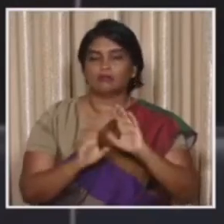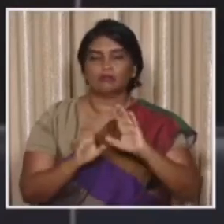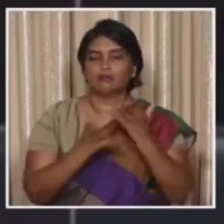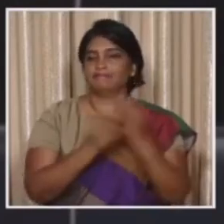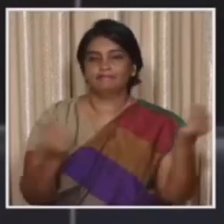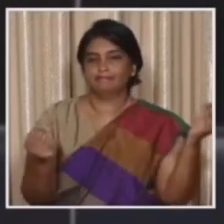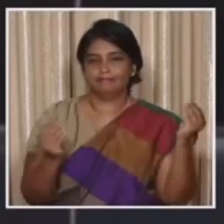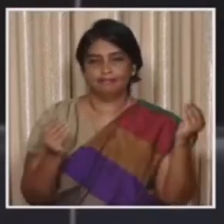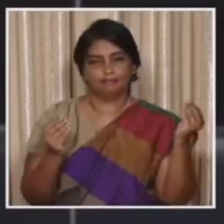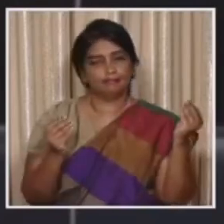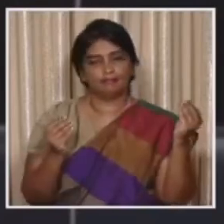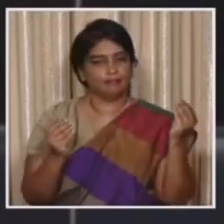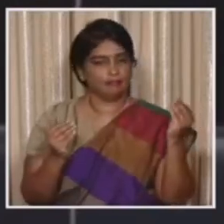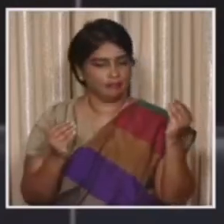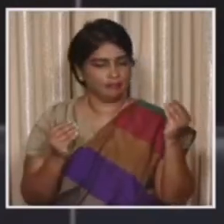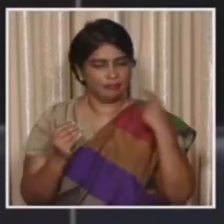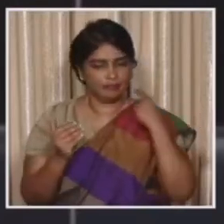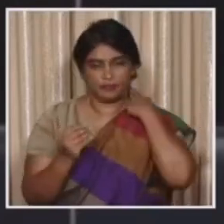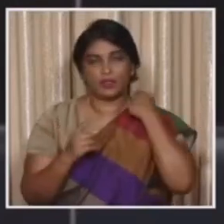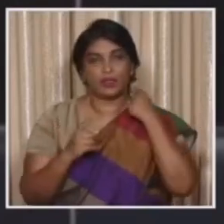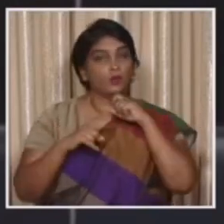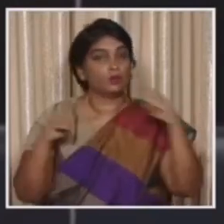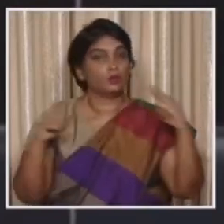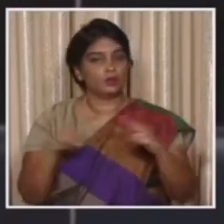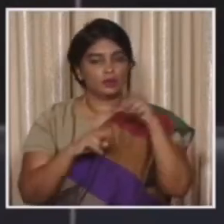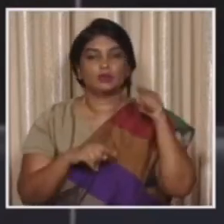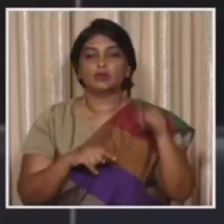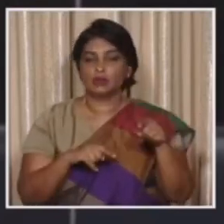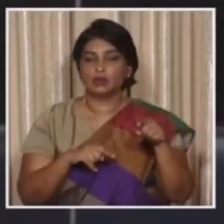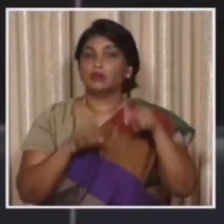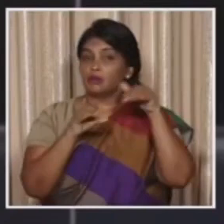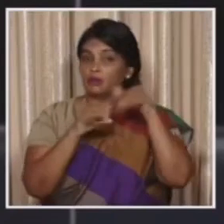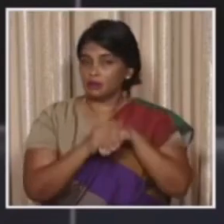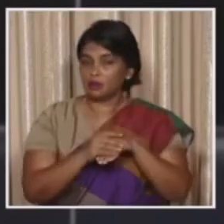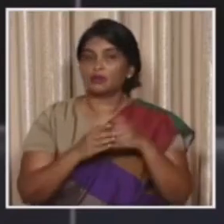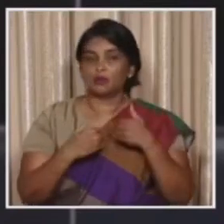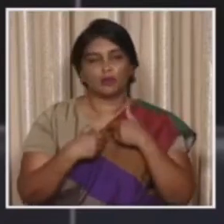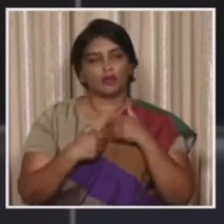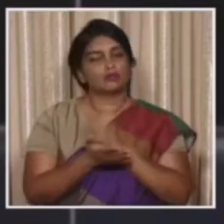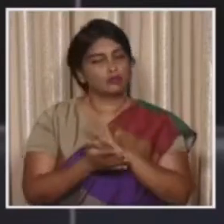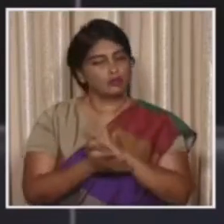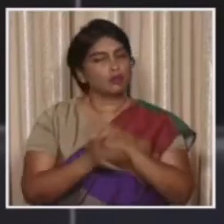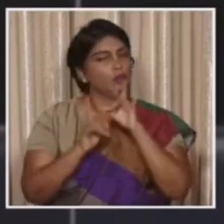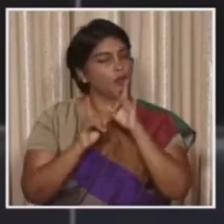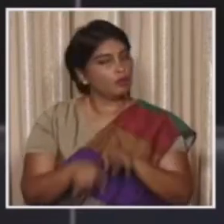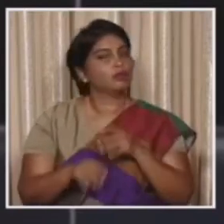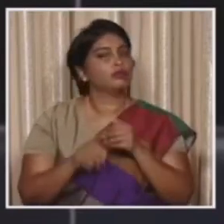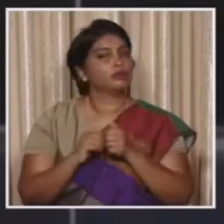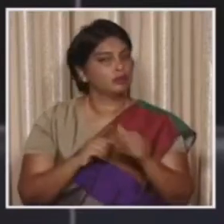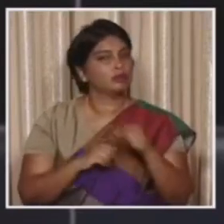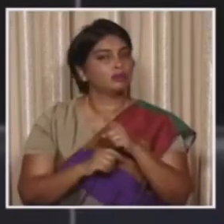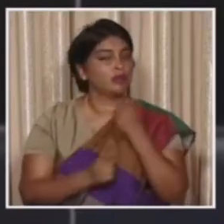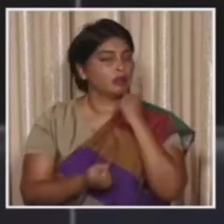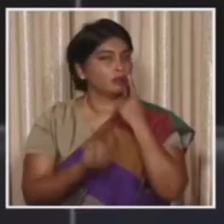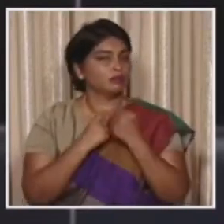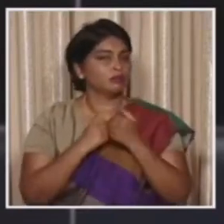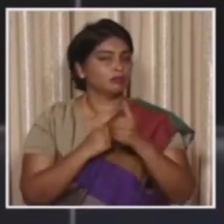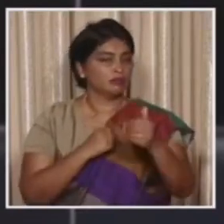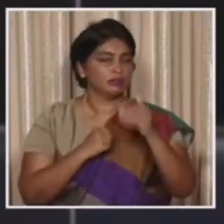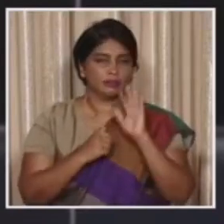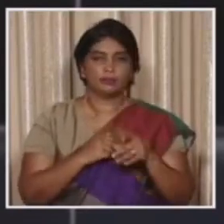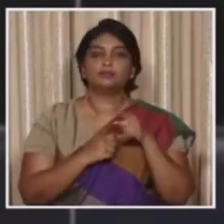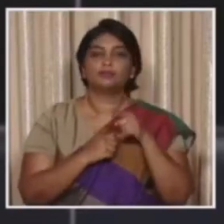කළා මේ ශ්‍රේෂ්ඨාධිකරණයෙන්. ඒ තුළ මම සතුට වෙනවා ඒ මට්ටමින්වත් ඒ පරීක්ෂණය බේරීම